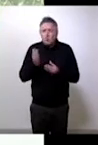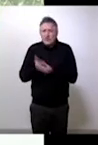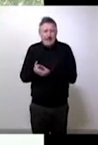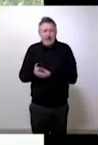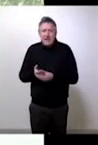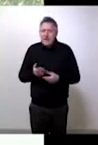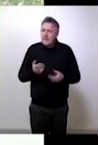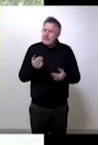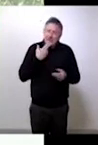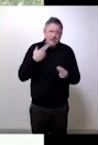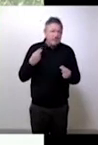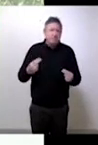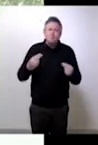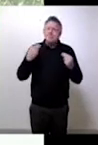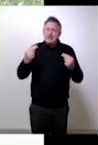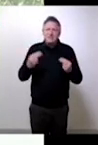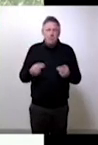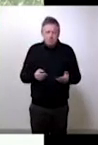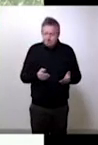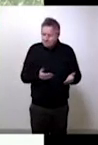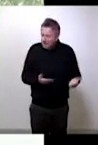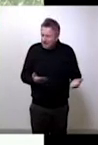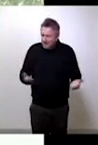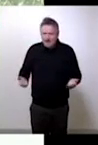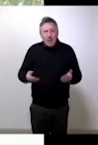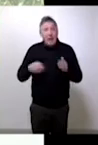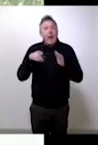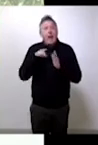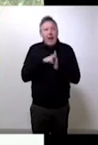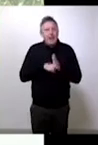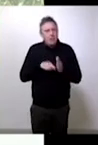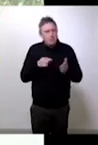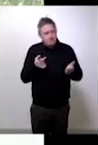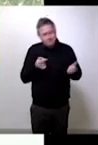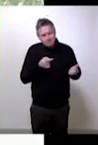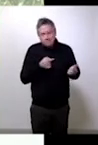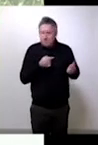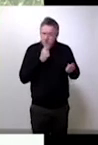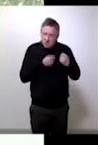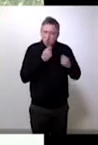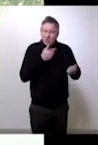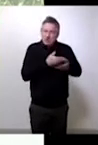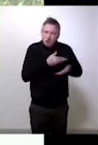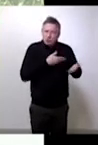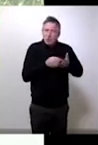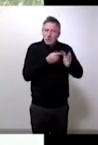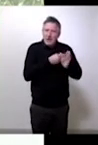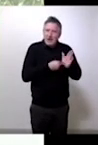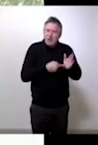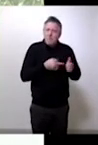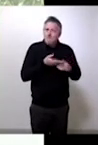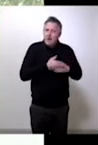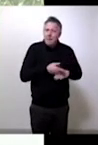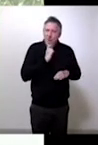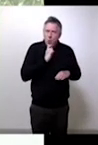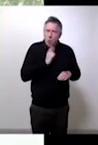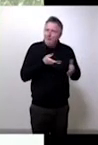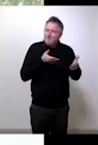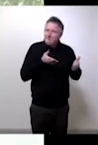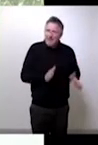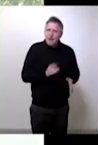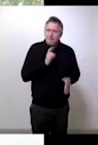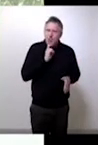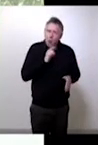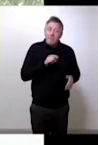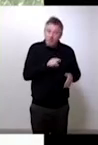maximum. Et là, il y a encore des règles sur lesquelles nous travaillons encore actuellement qui doivent être finalisées pour nous